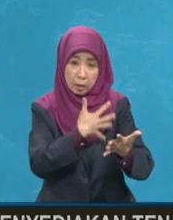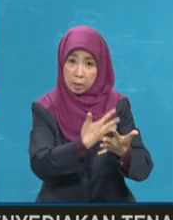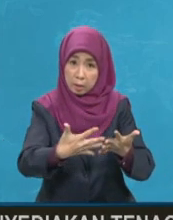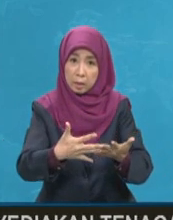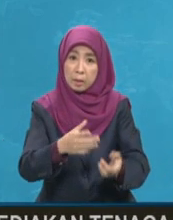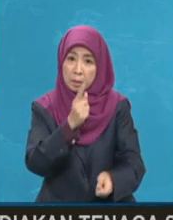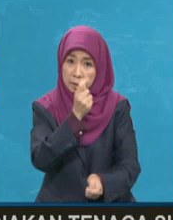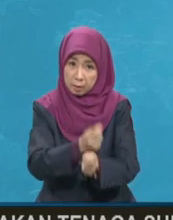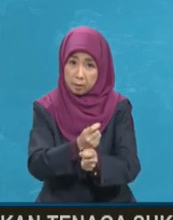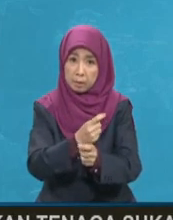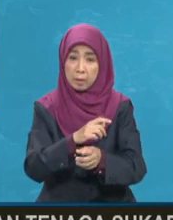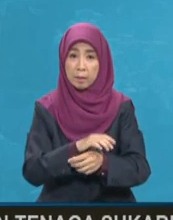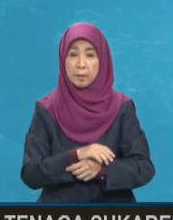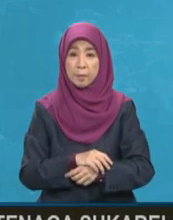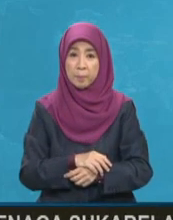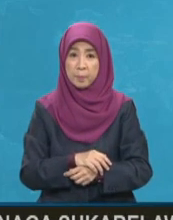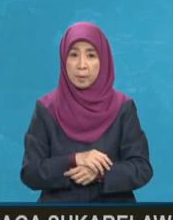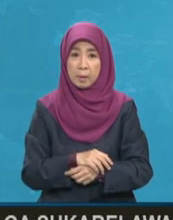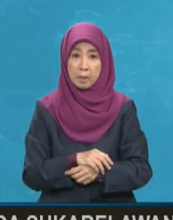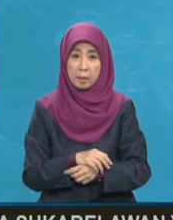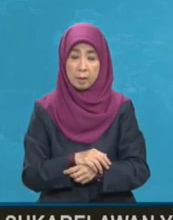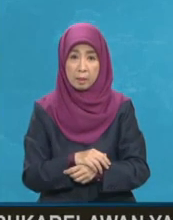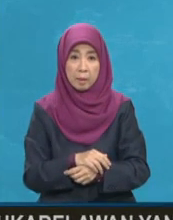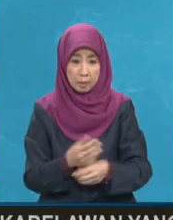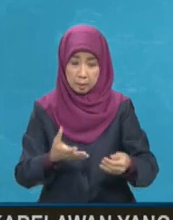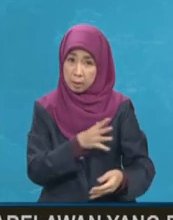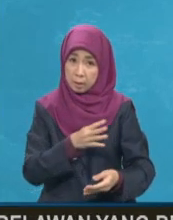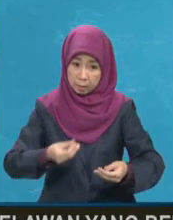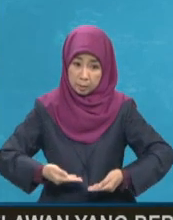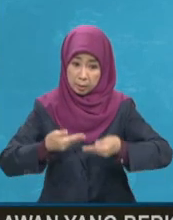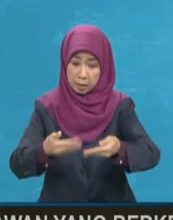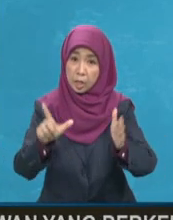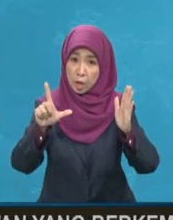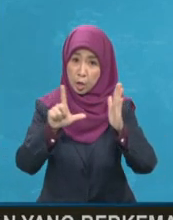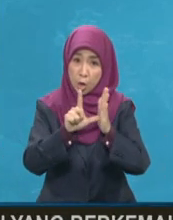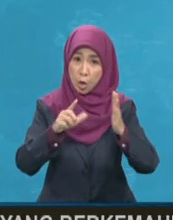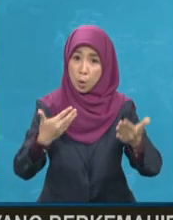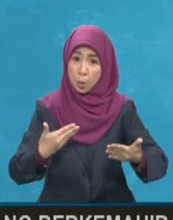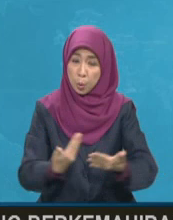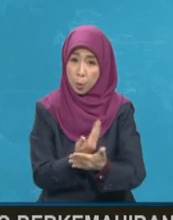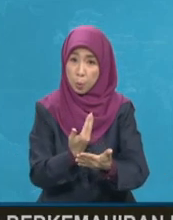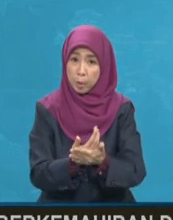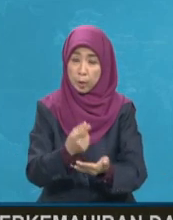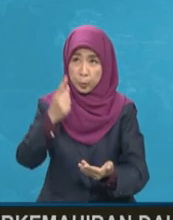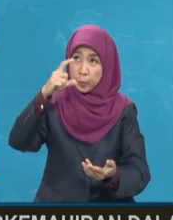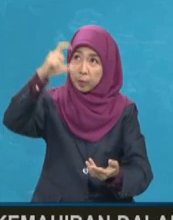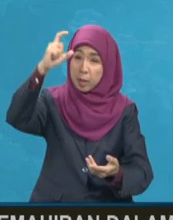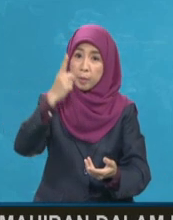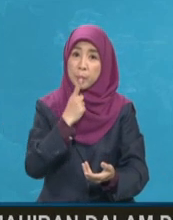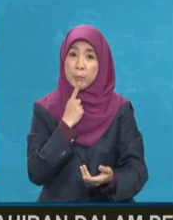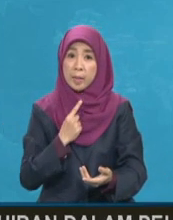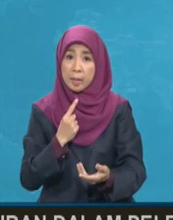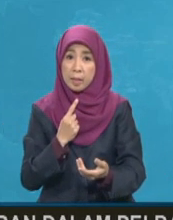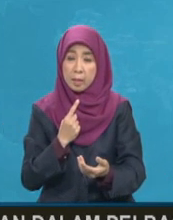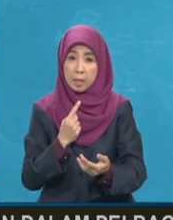yang telah ditetapkan juga diadakan penyerahan logo baru pasukan kedet bulan sabit Merah negara Brunei Darussalam